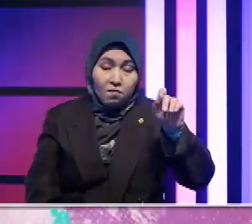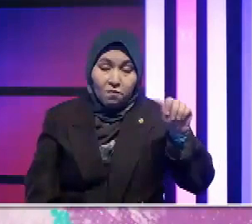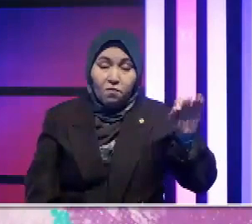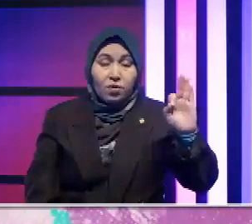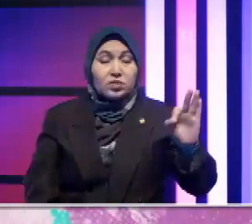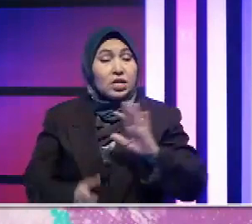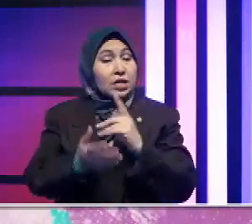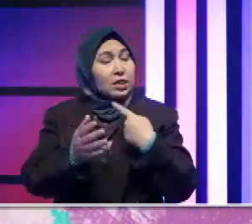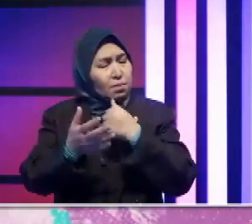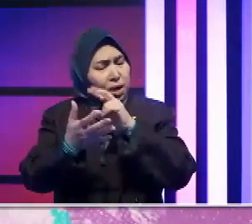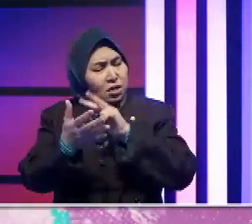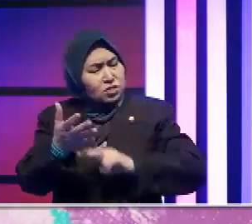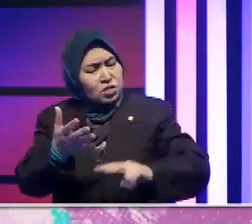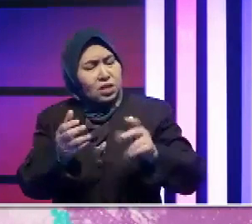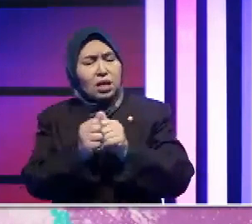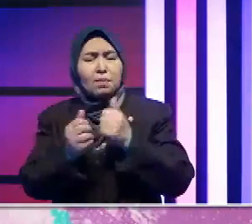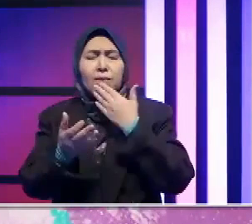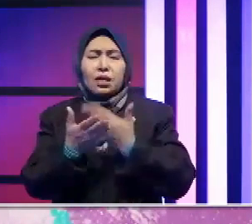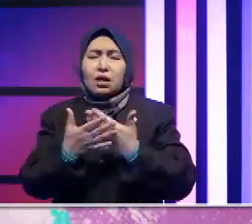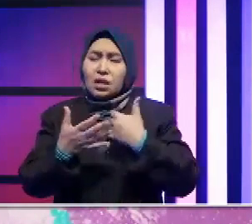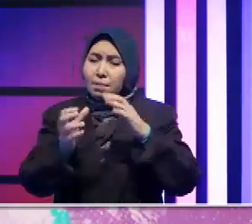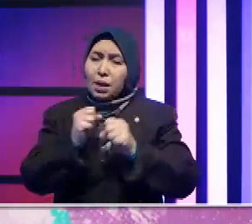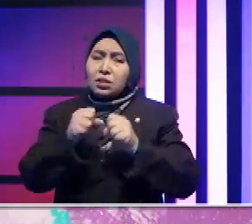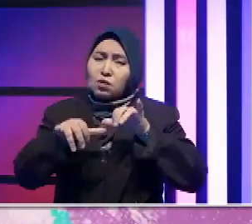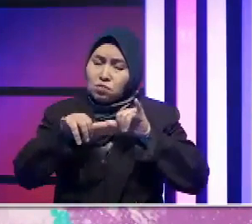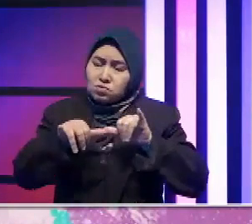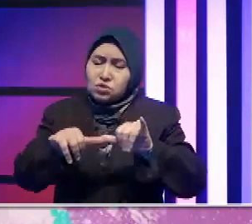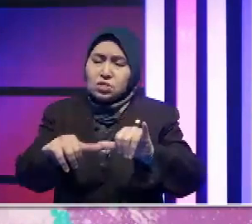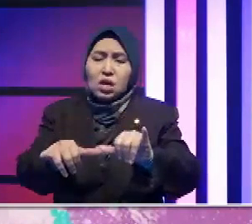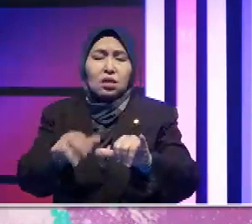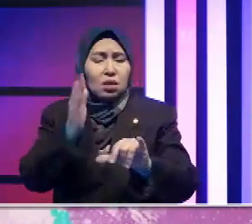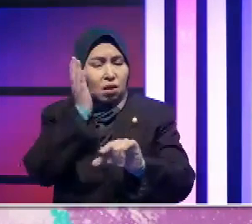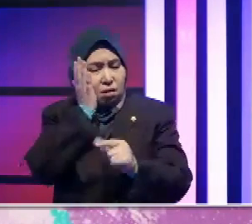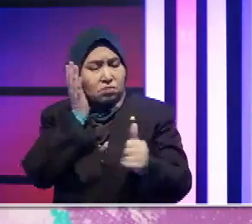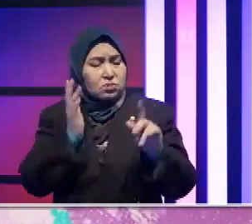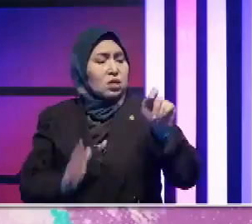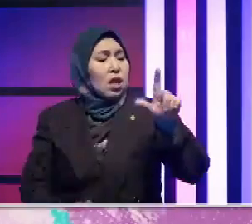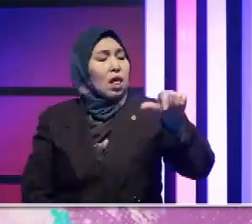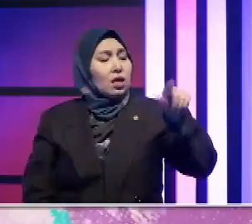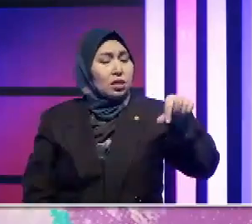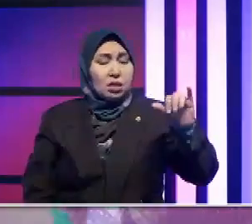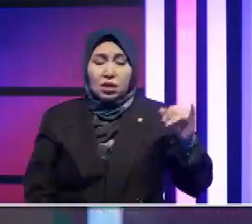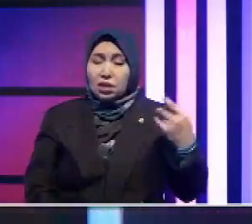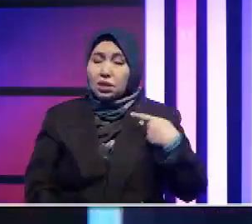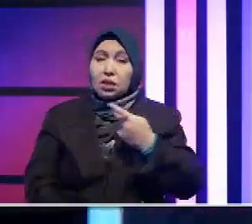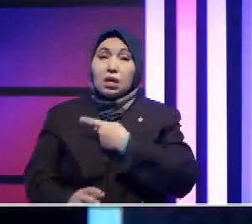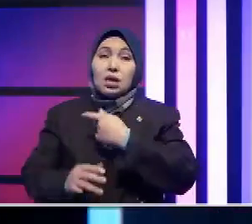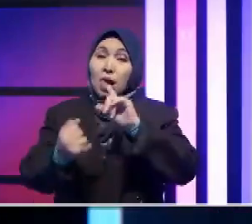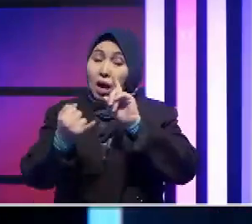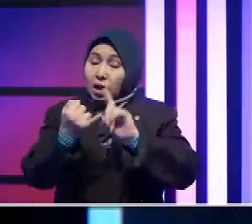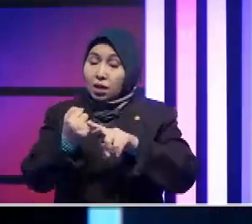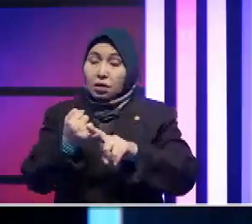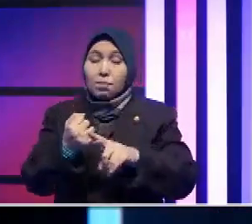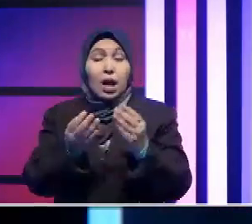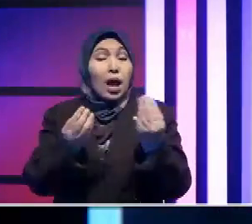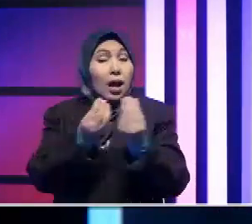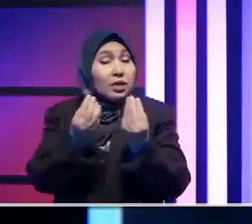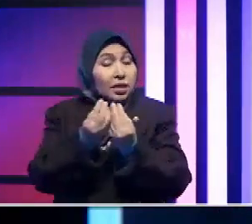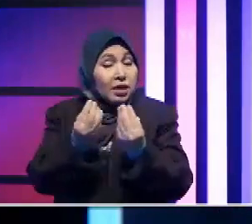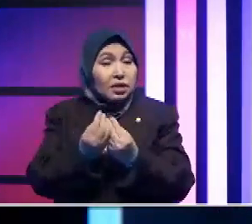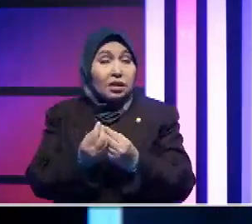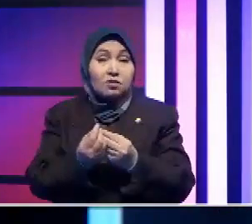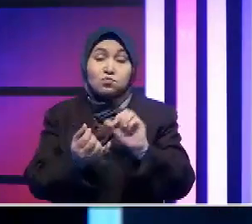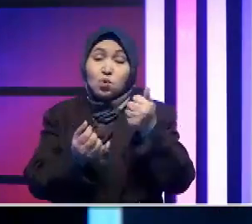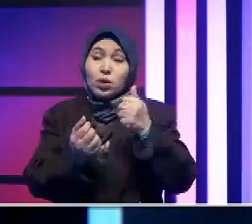dan kita dapat terus meneruskan tadarus kita ataupun talaqqi kita Baki school ya akhir ini Insya Allah ta'ala Selamat